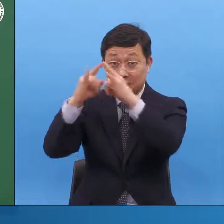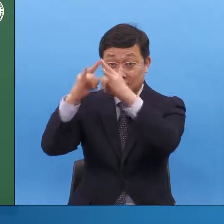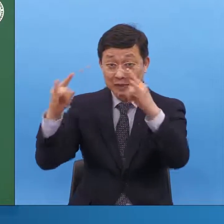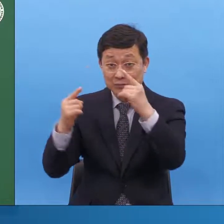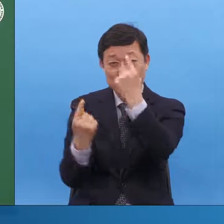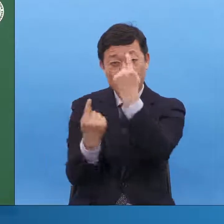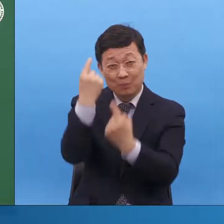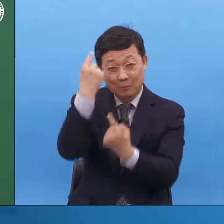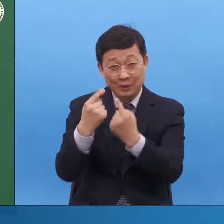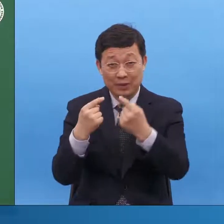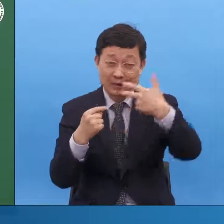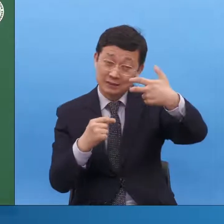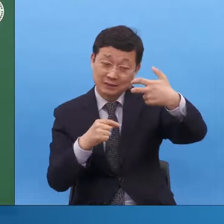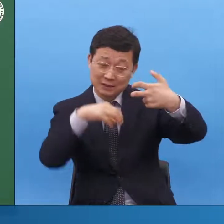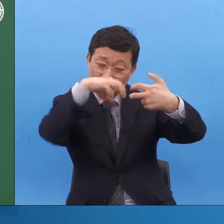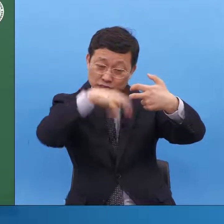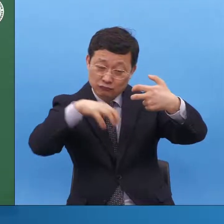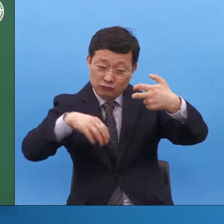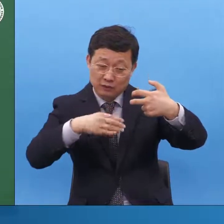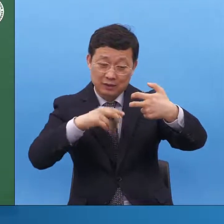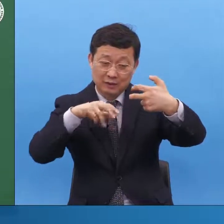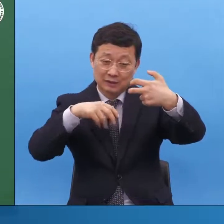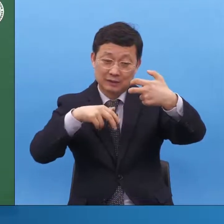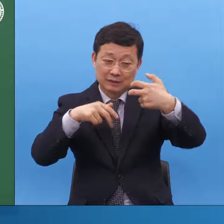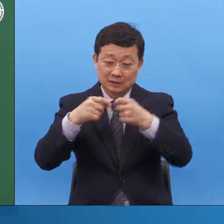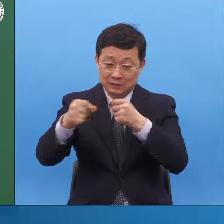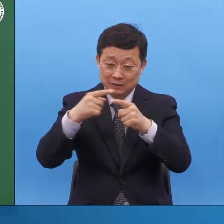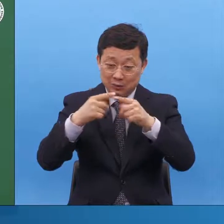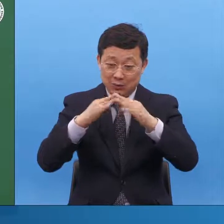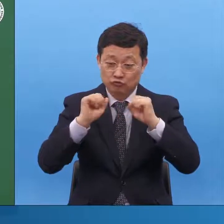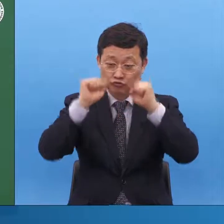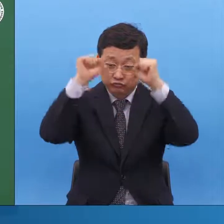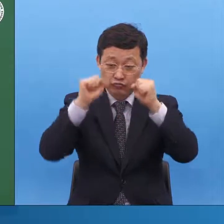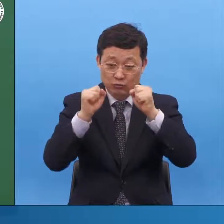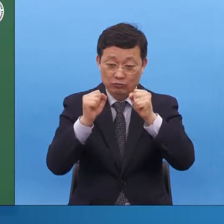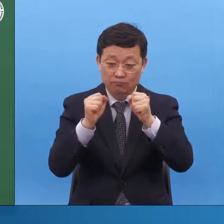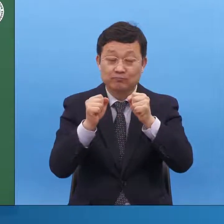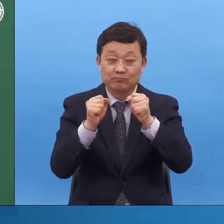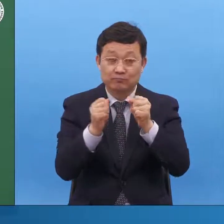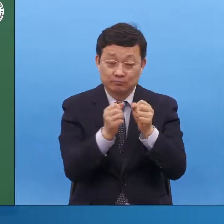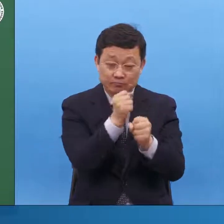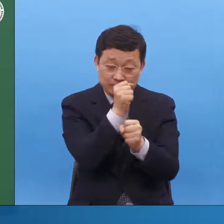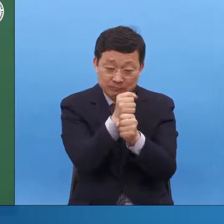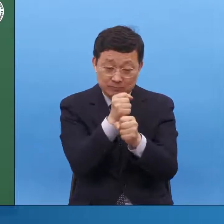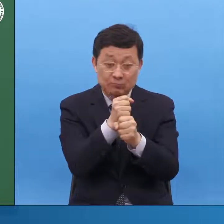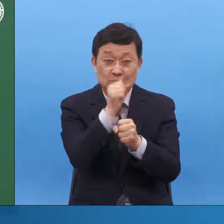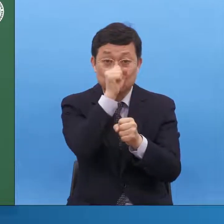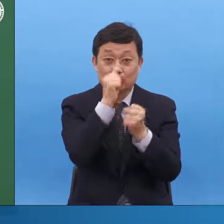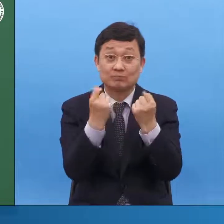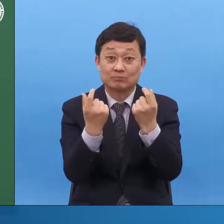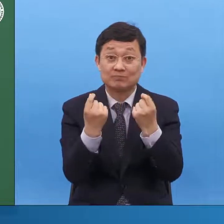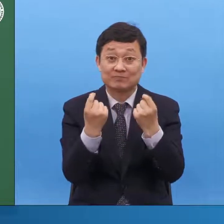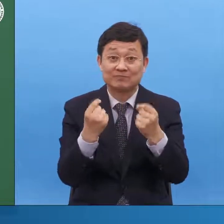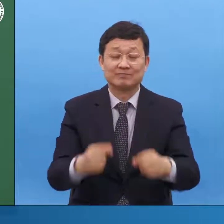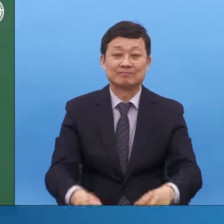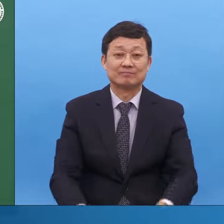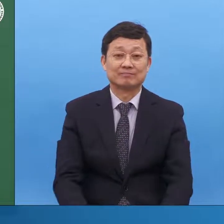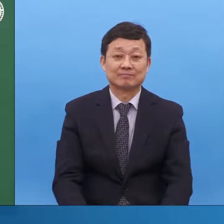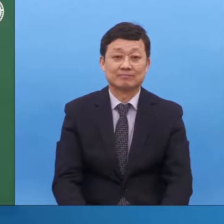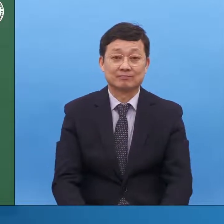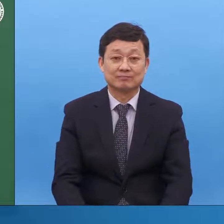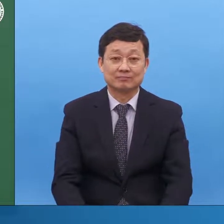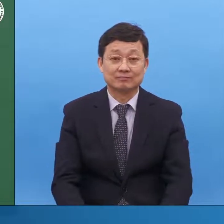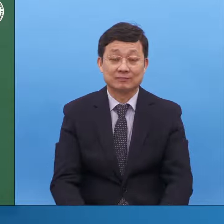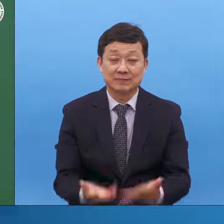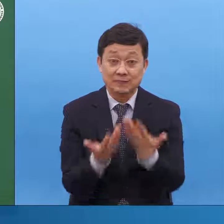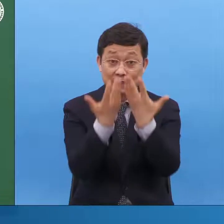we're doing right now, you have to use this kind of great parish system. 시스템을 이렇게 만들어 놓는다는 말은 고기들이 들어올 수 있는